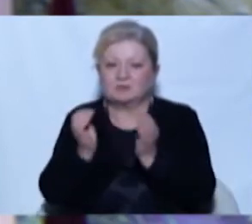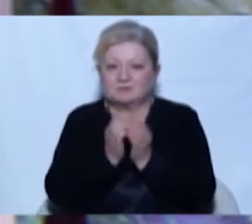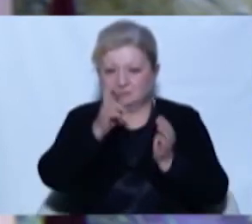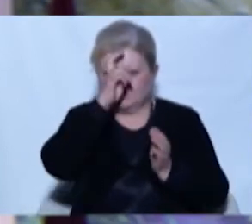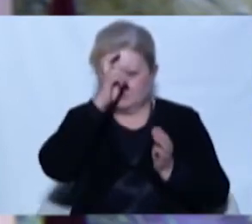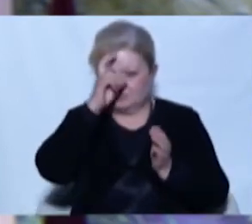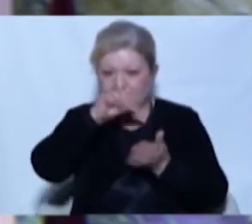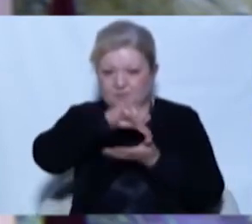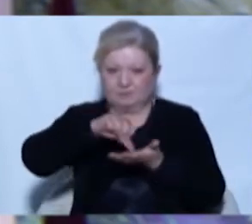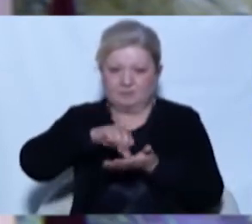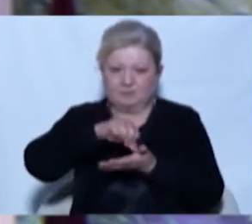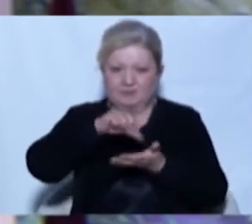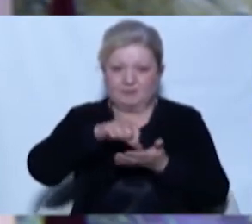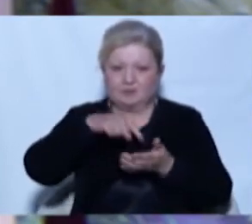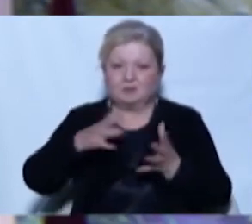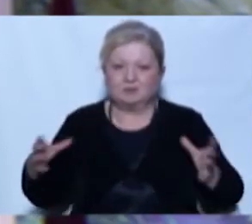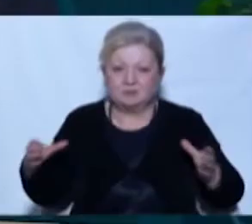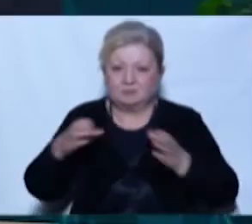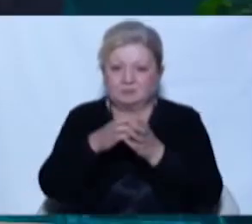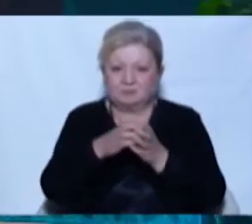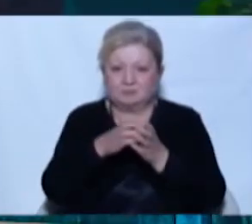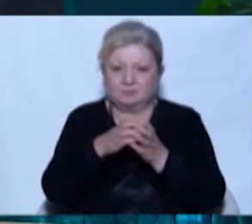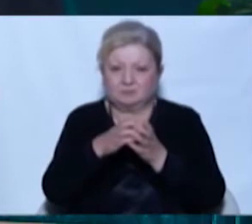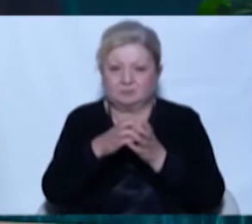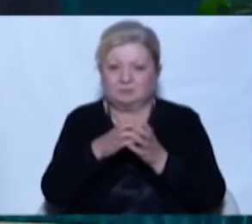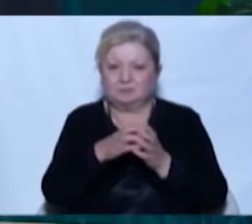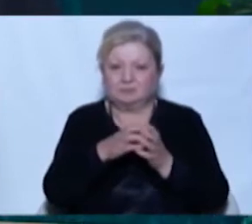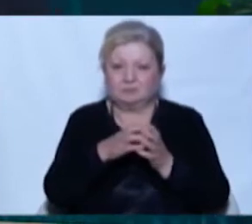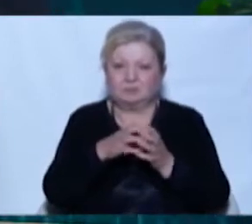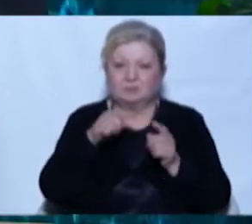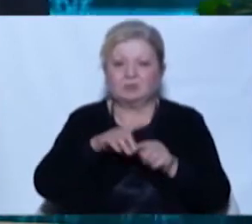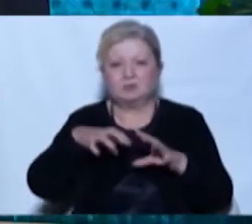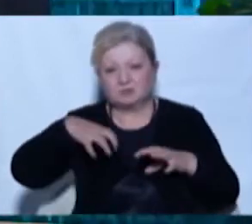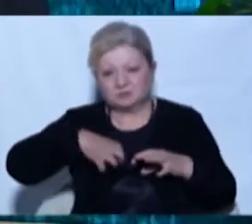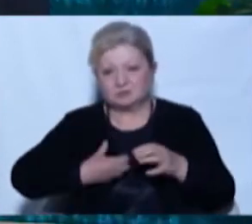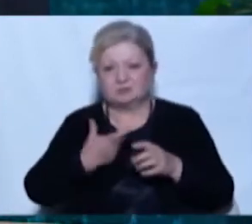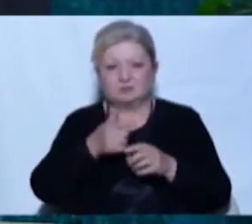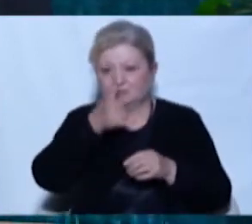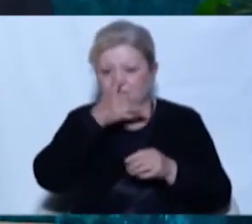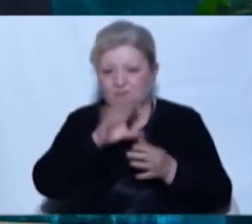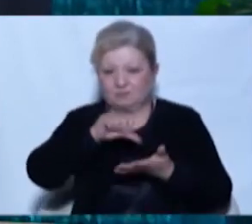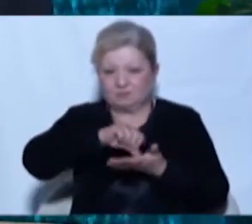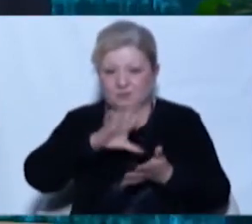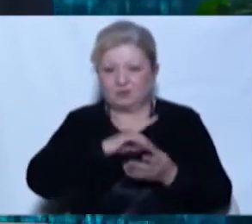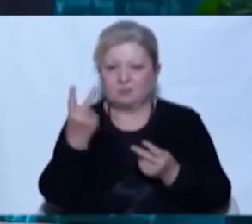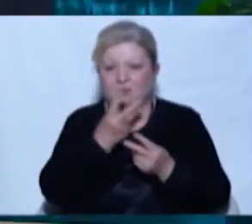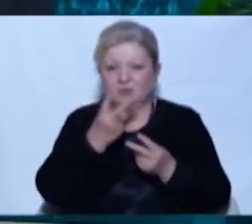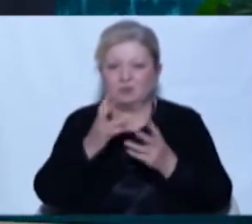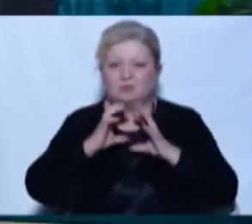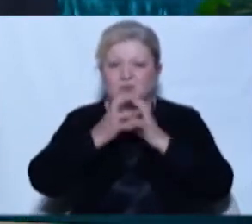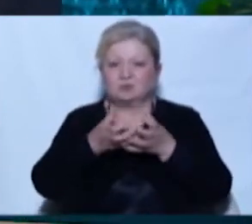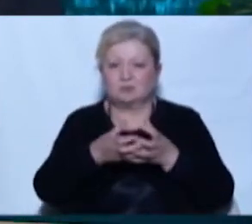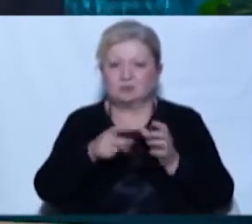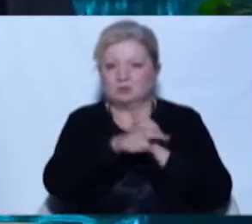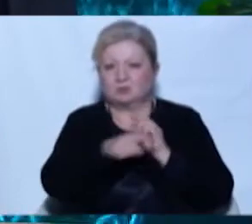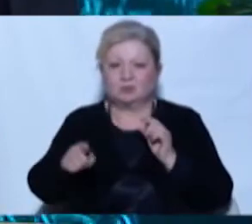სახელმწიფოებმა და ეს გამთლიანება, რომელიც სამწუხაროდ ვერ შედგა მეორე მსოფლიო ომის დროს და